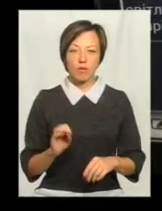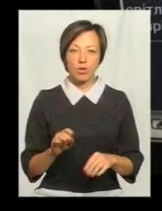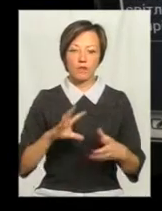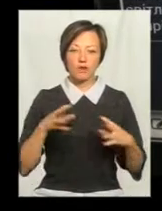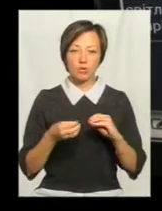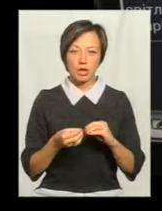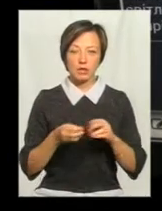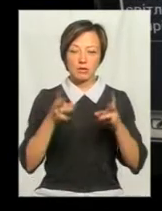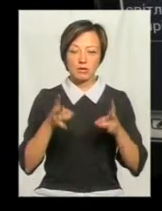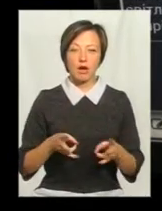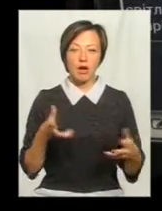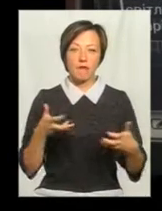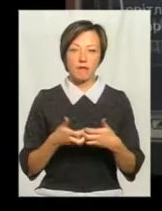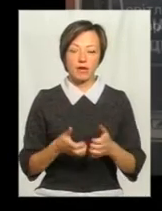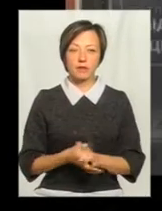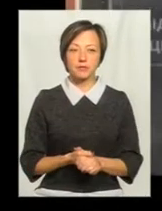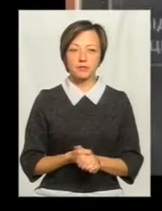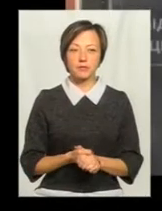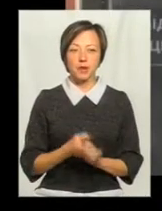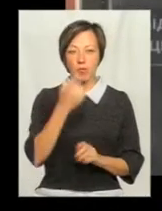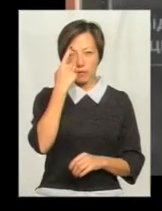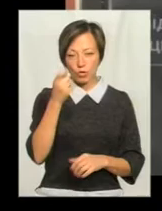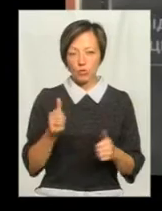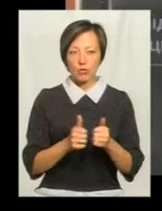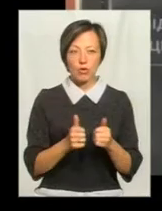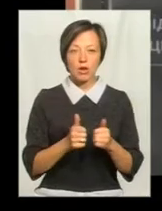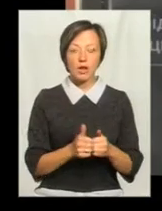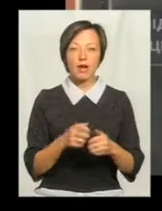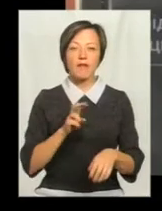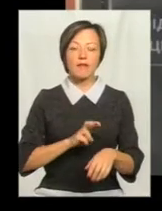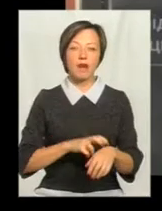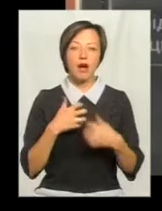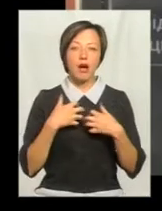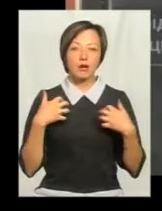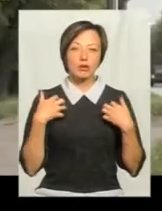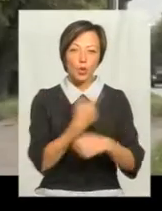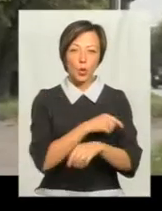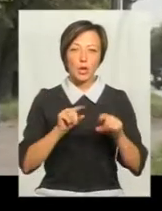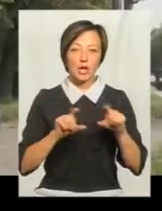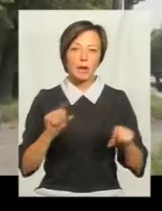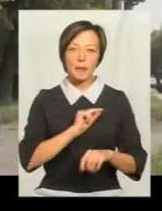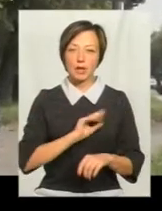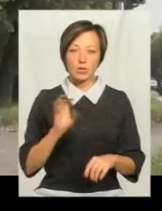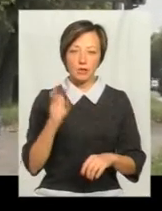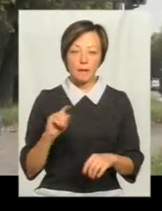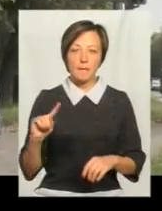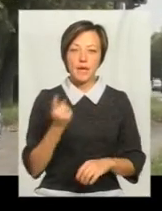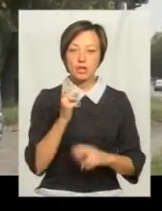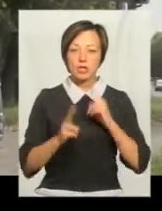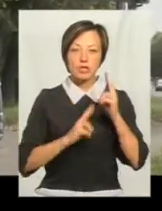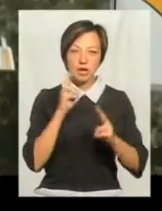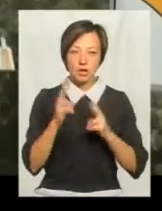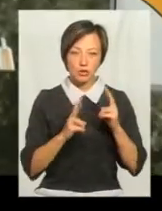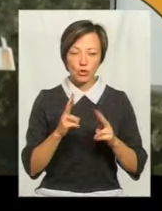наслідок чого трапляються аварії. Повідомили, що поруч з ветеринарною не працює світлофор. Перша скарга щодо непрацюючого